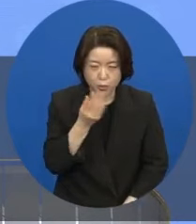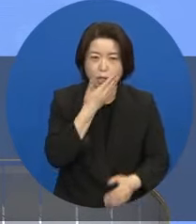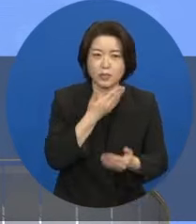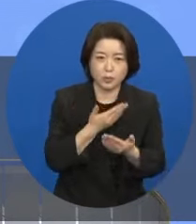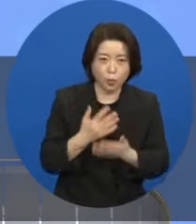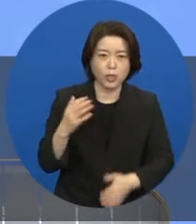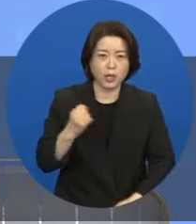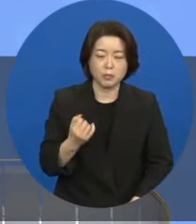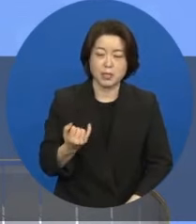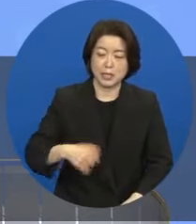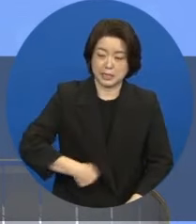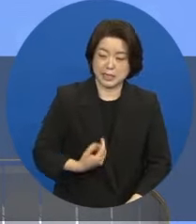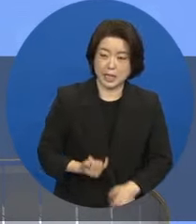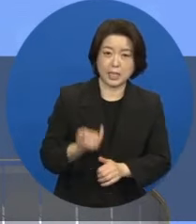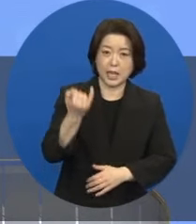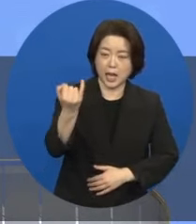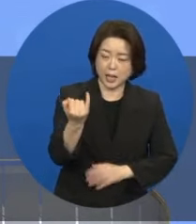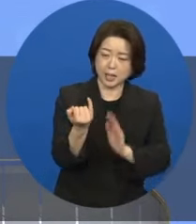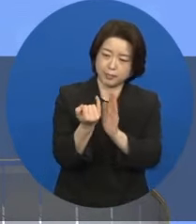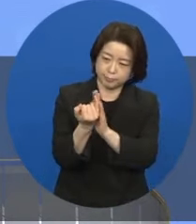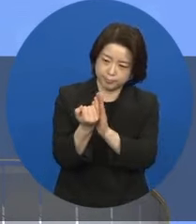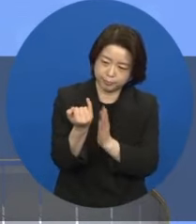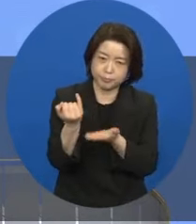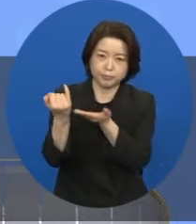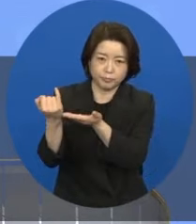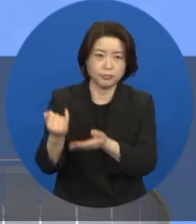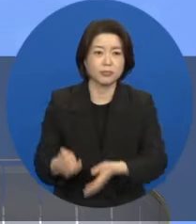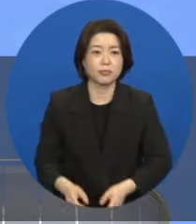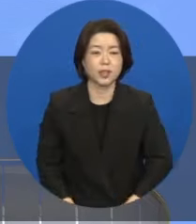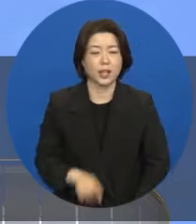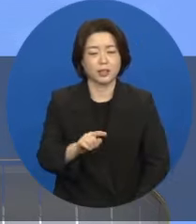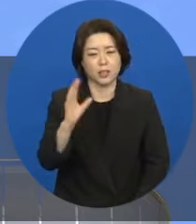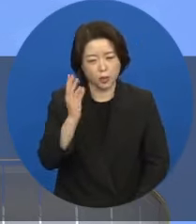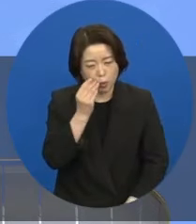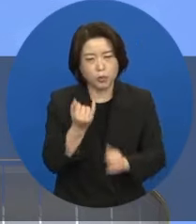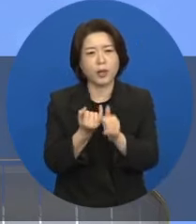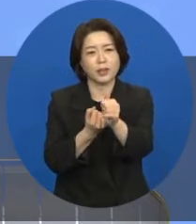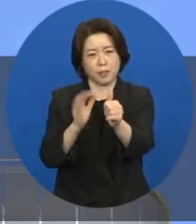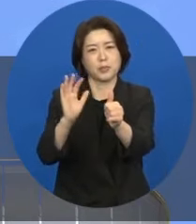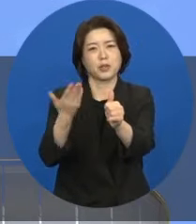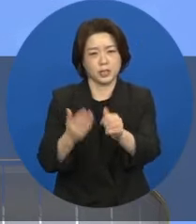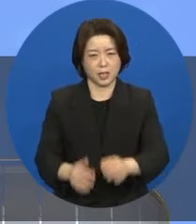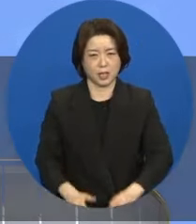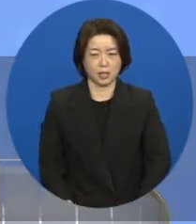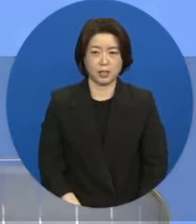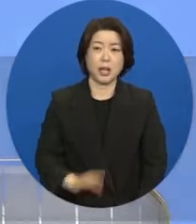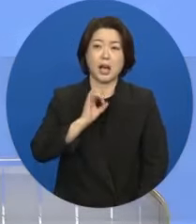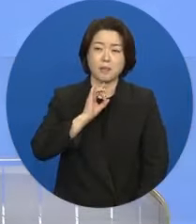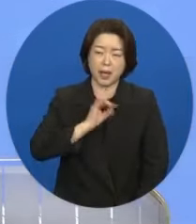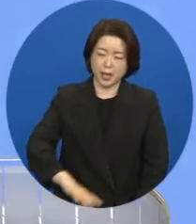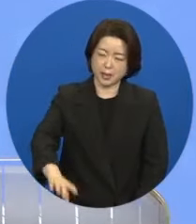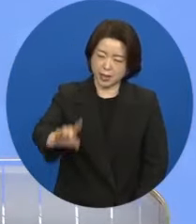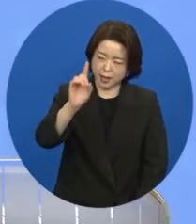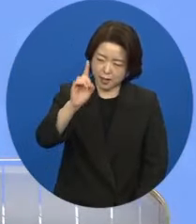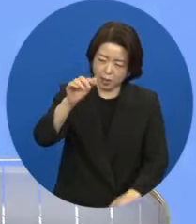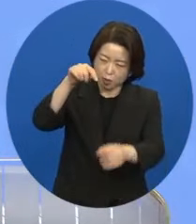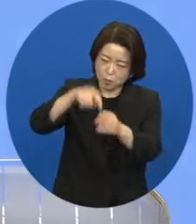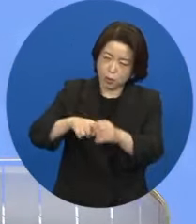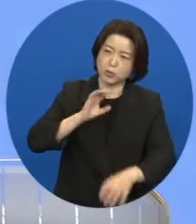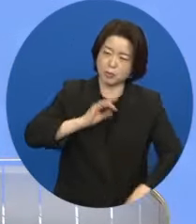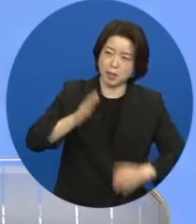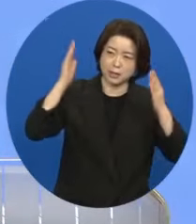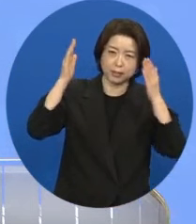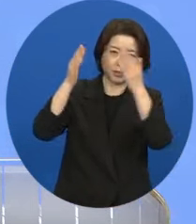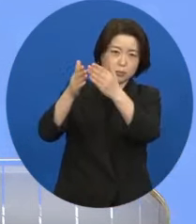자기 안에 대할 줄을 알고 그것이 거룩한 남편인 거예요 싱 포커스 아내만 주목하는